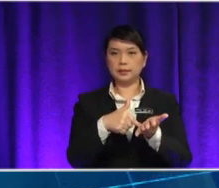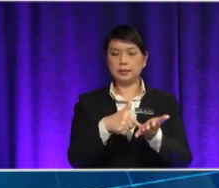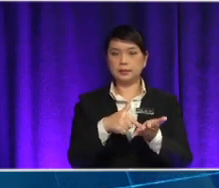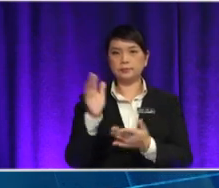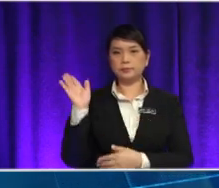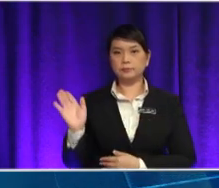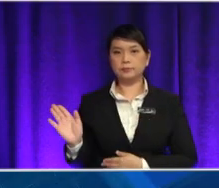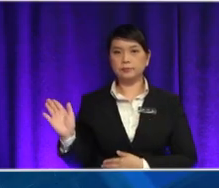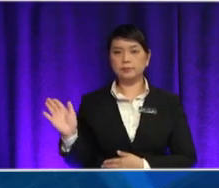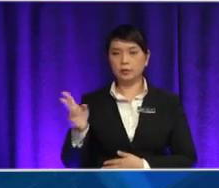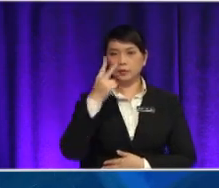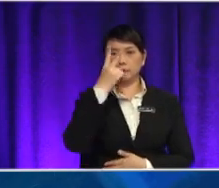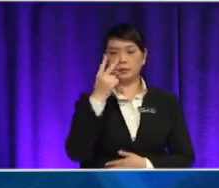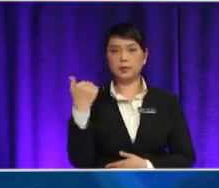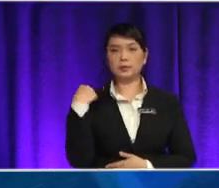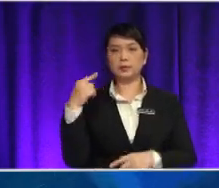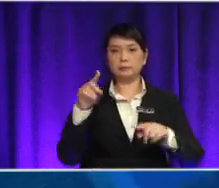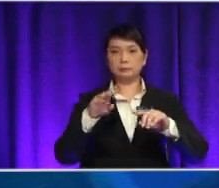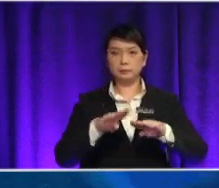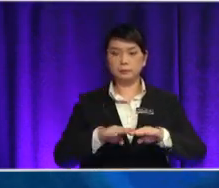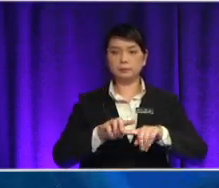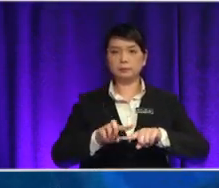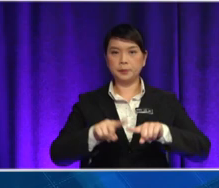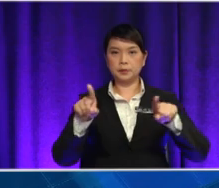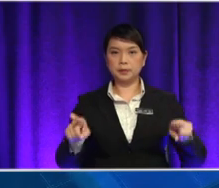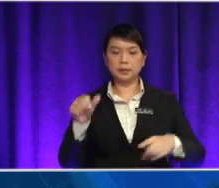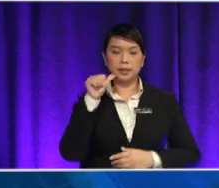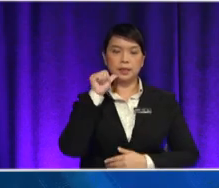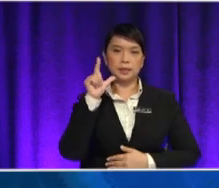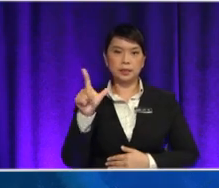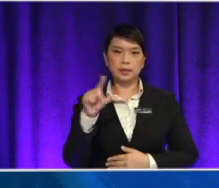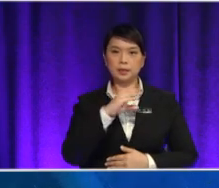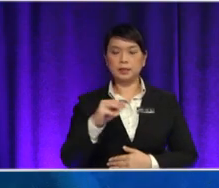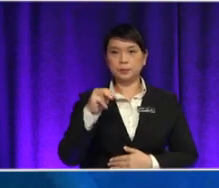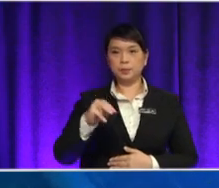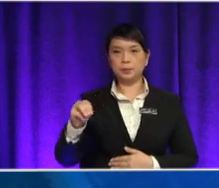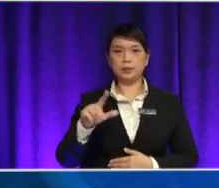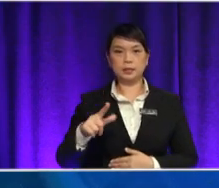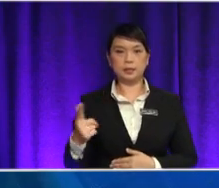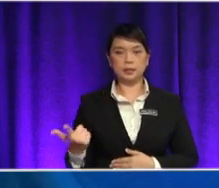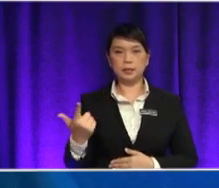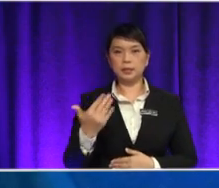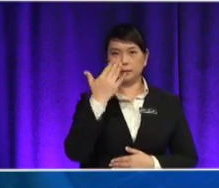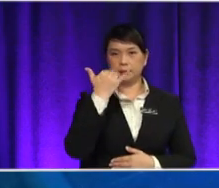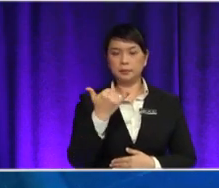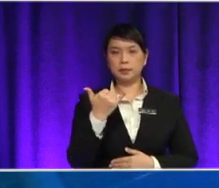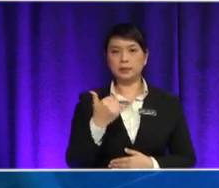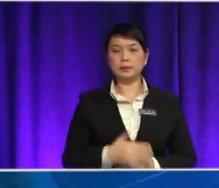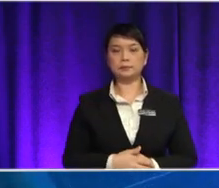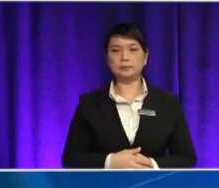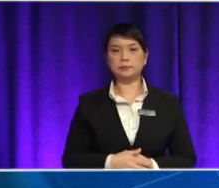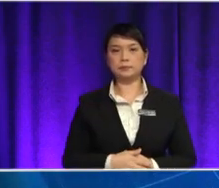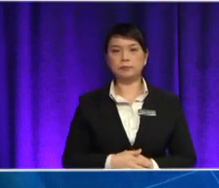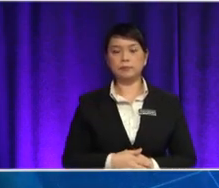Okey. Nampak tak ada perbezaan antara Alia dengan murid-murid saya yang lain? Kenapa? Apa beza? Alia tak tulis